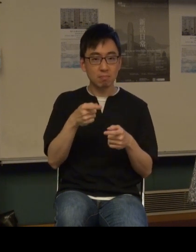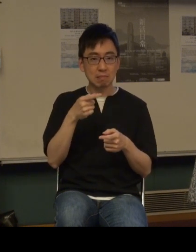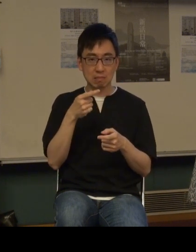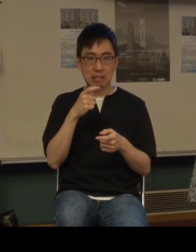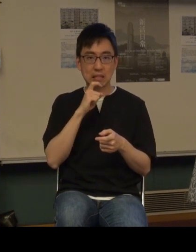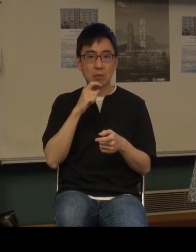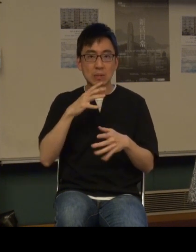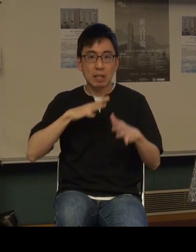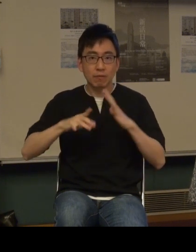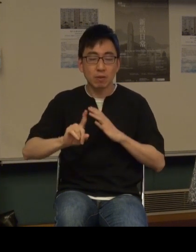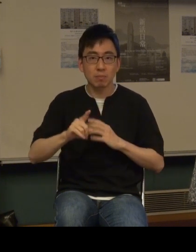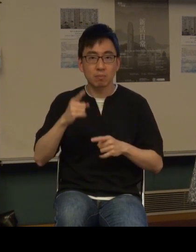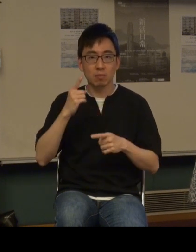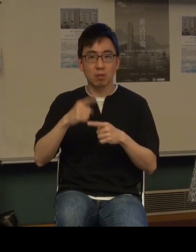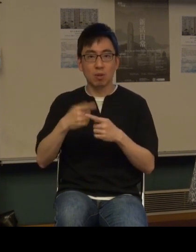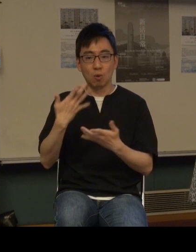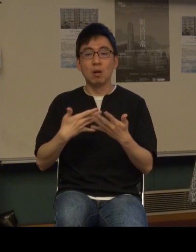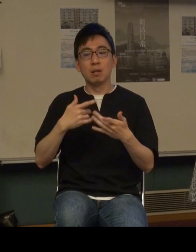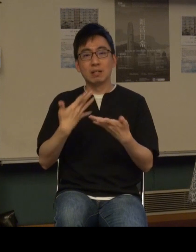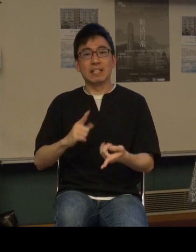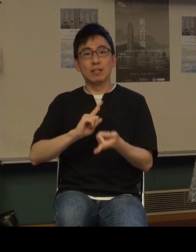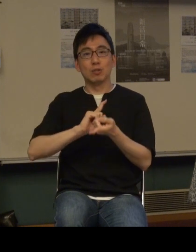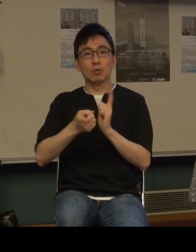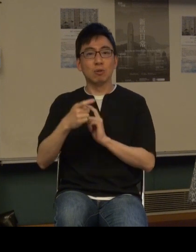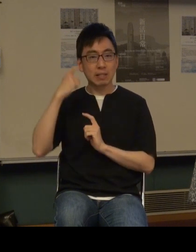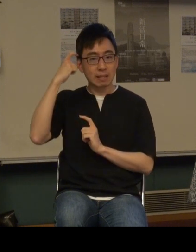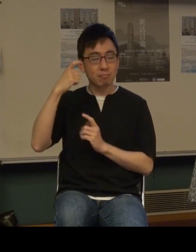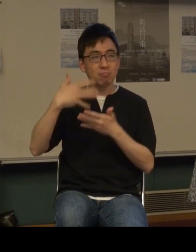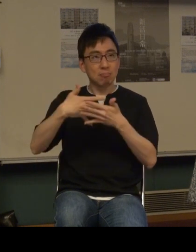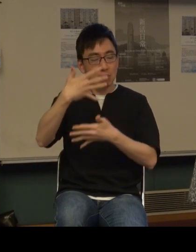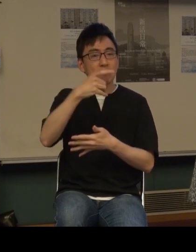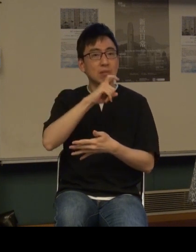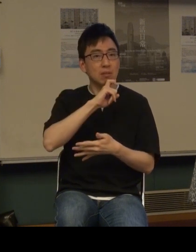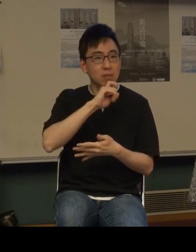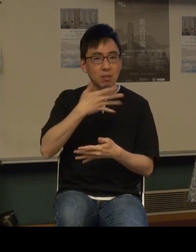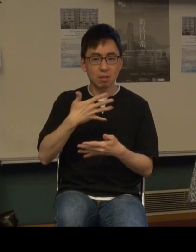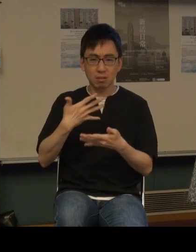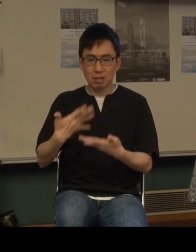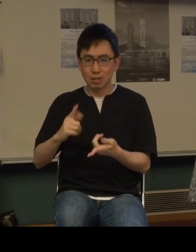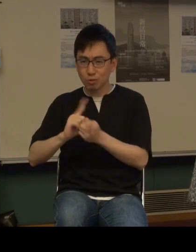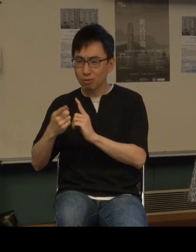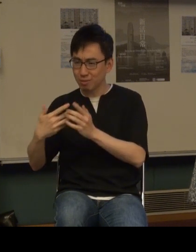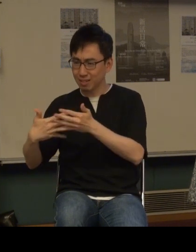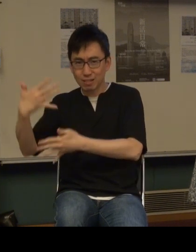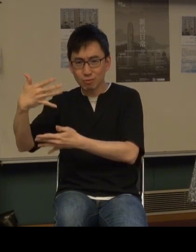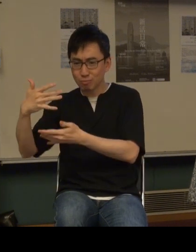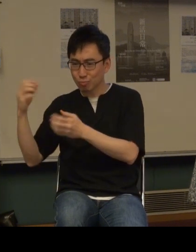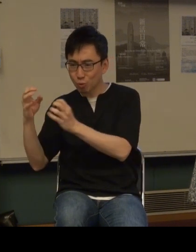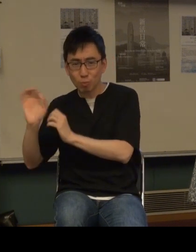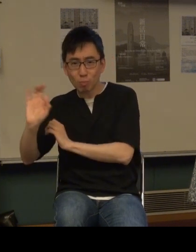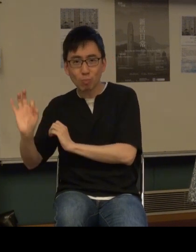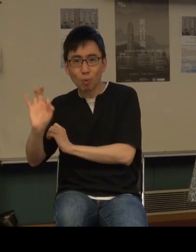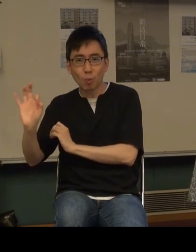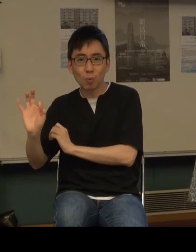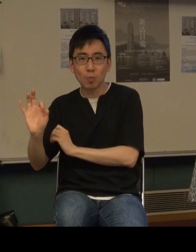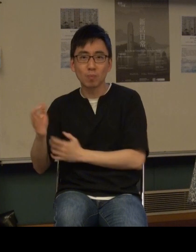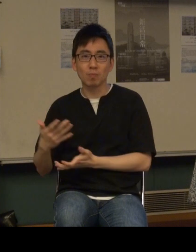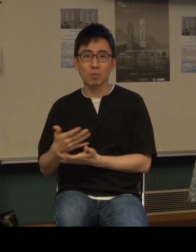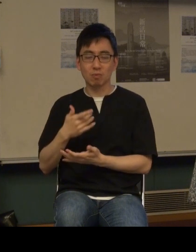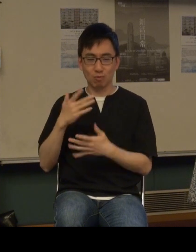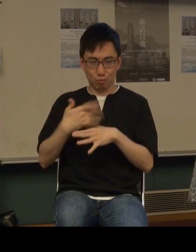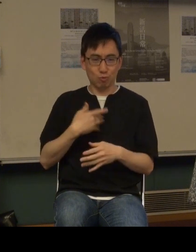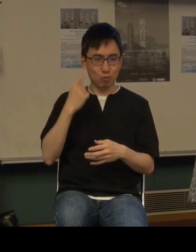怪嘅現象，就係、是、我哋有現代建築，但係冇現代建築嘅討論。啊，呢個係一個我哋喺做建築史嘅研究裏邊咧一個困